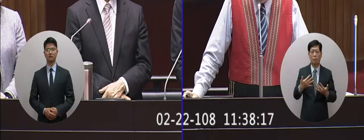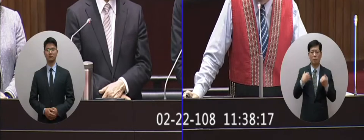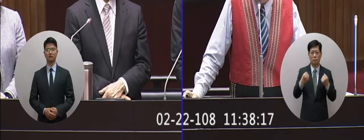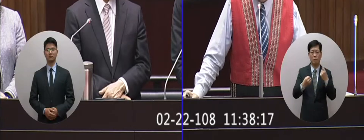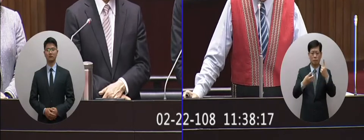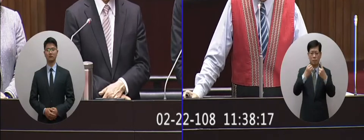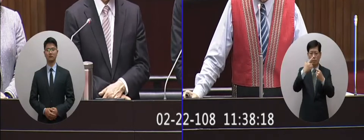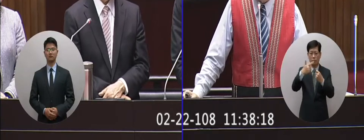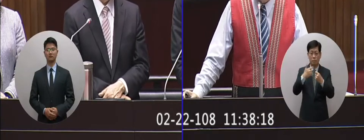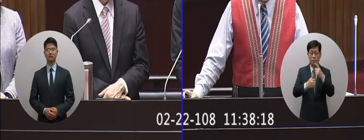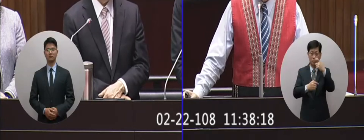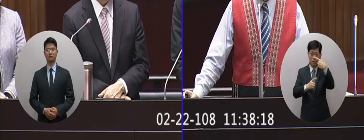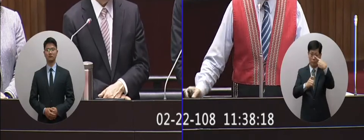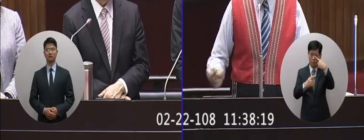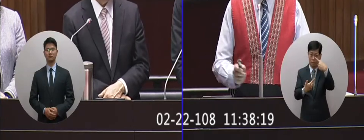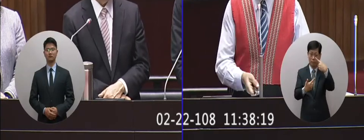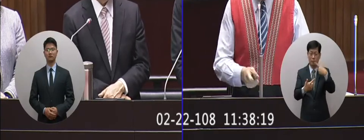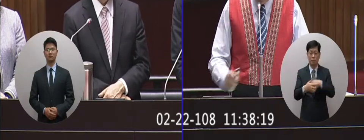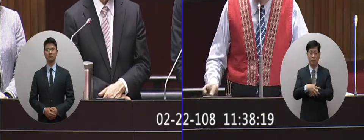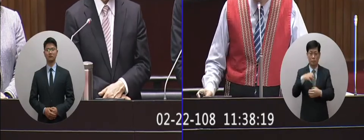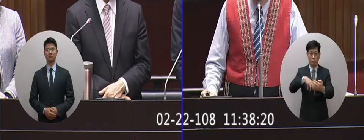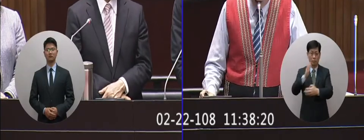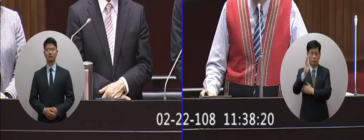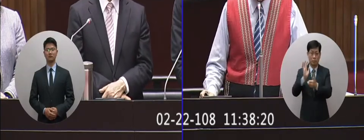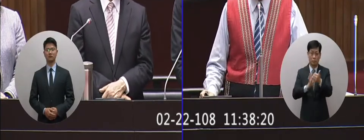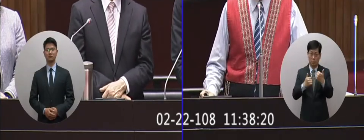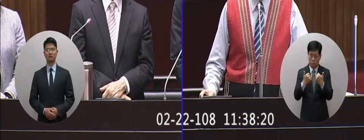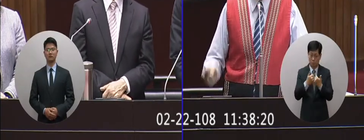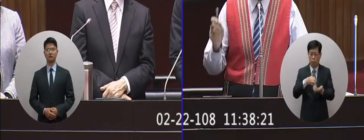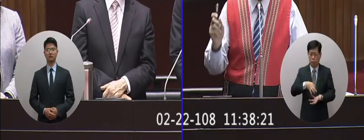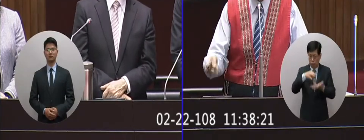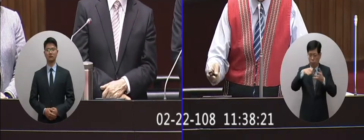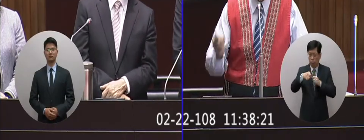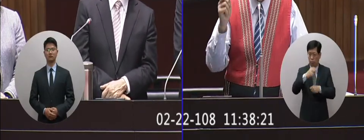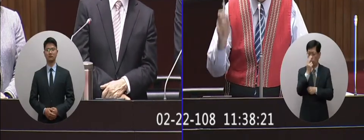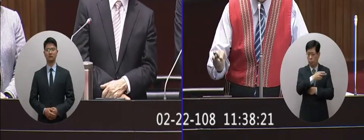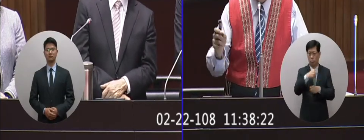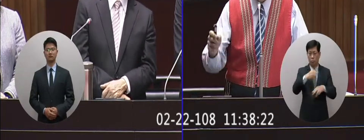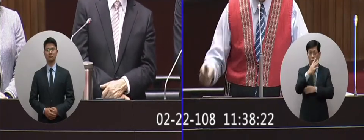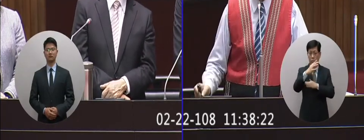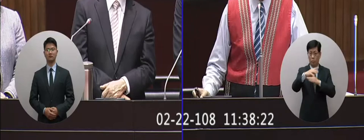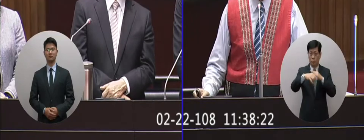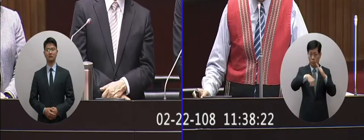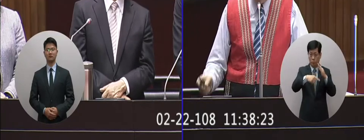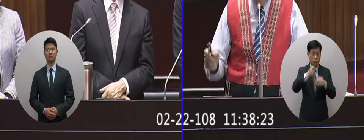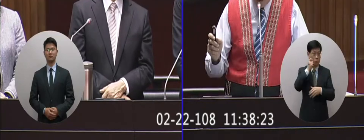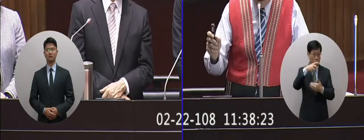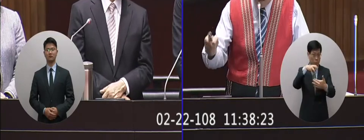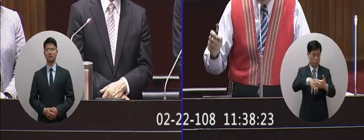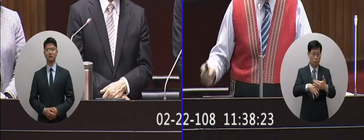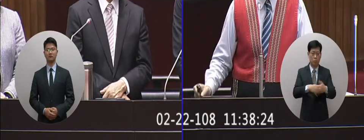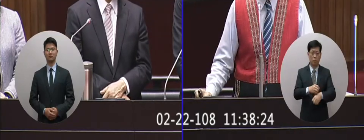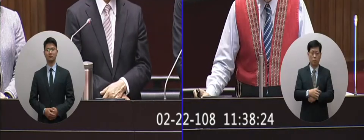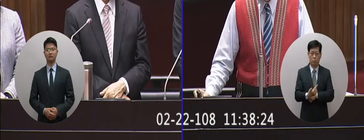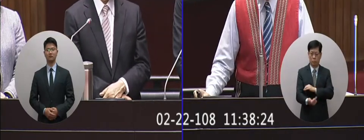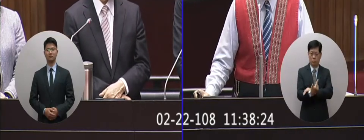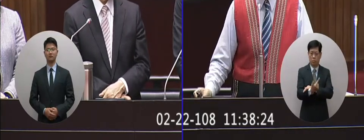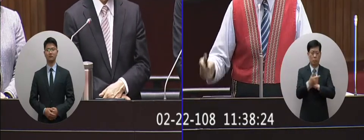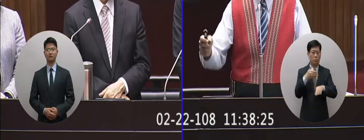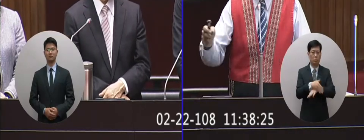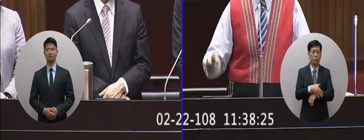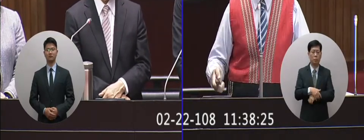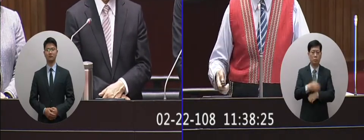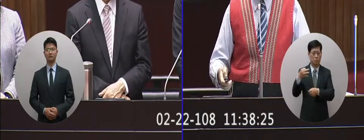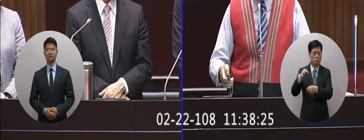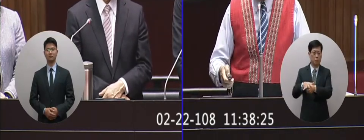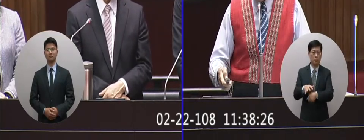在106年11月16日，在内政委员会提案，请行政院在1个月内来核定